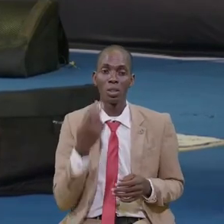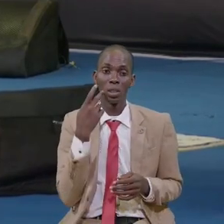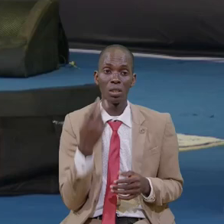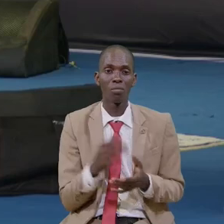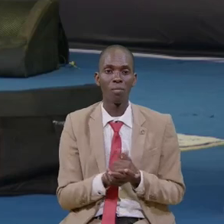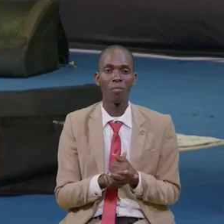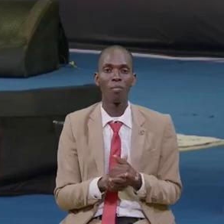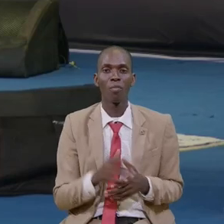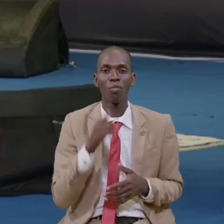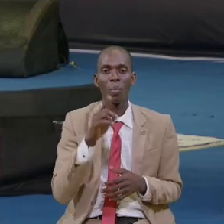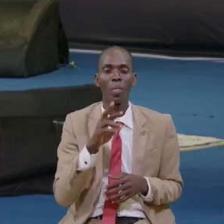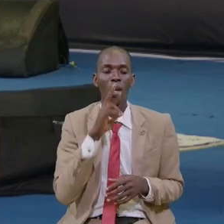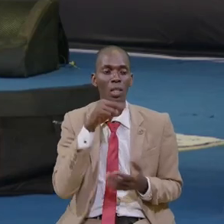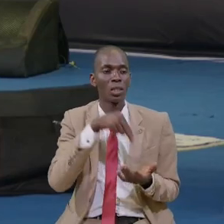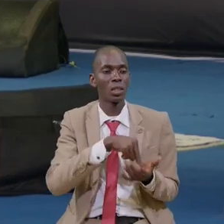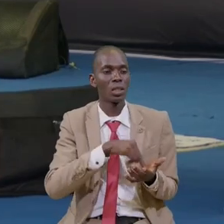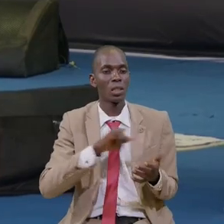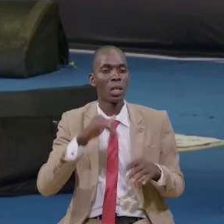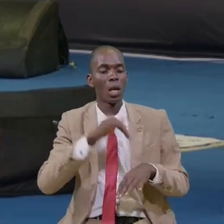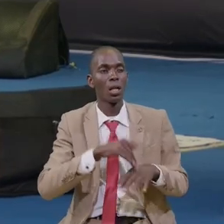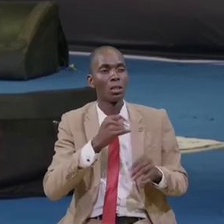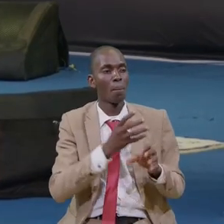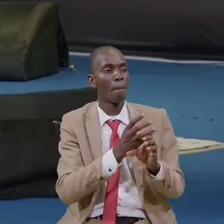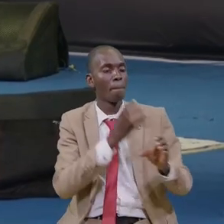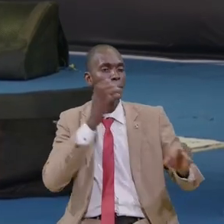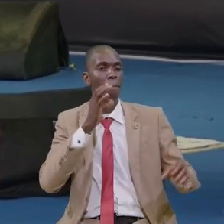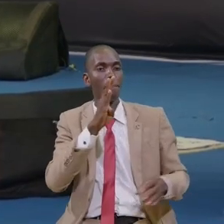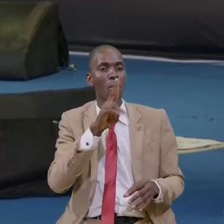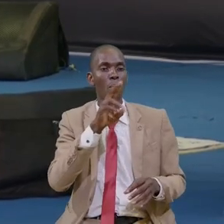Vous tenez à l'arrêt bus, le bus n'est pas encore arrivé.